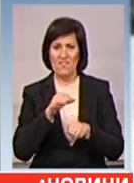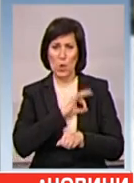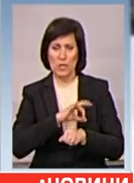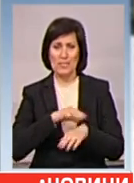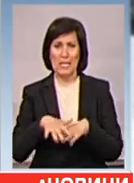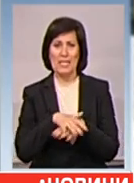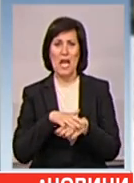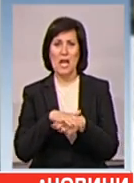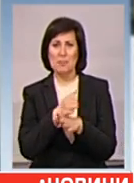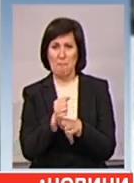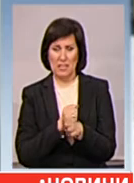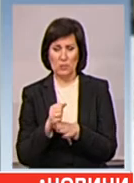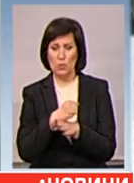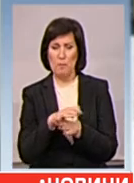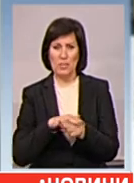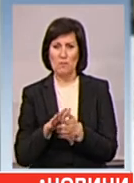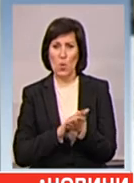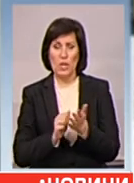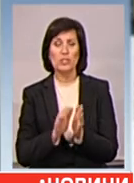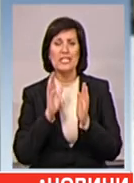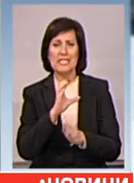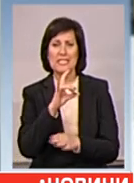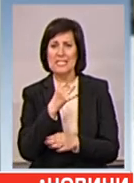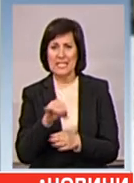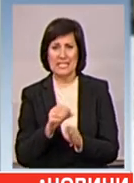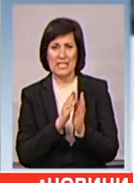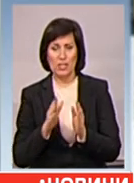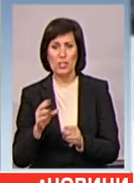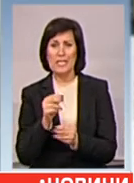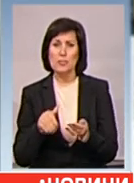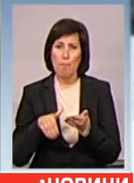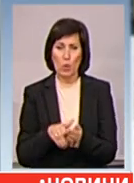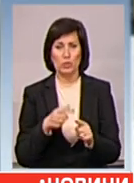зброї масового ураження має не тільки сирійський режим, а й спонсори, які його покривають.